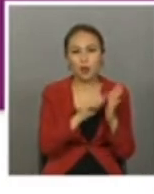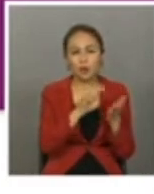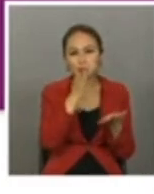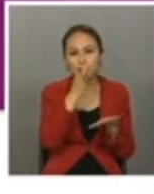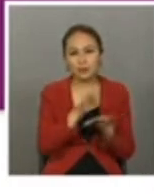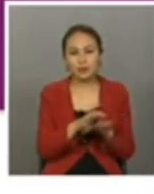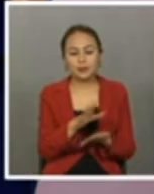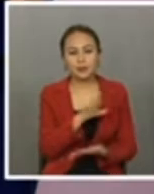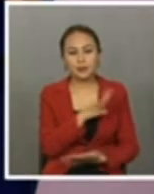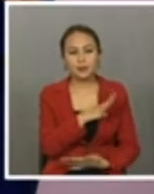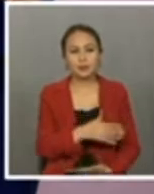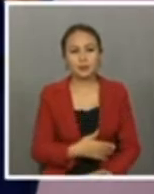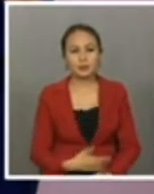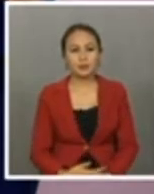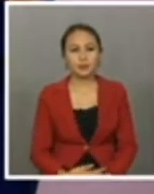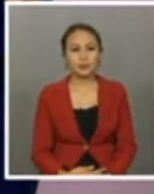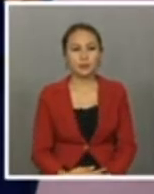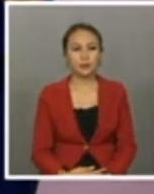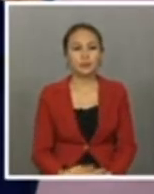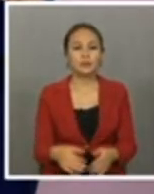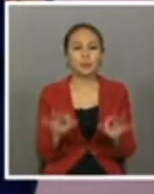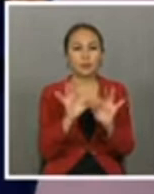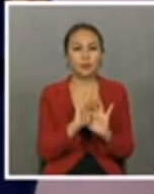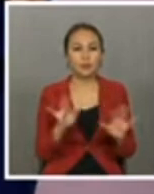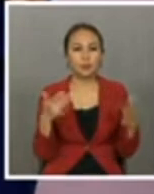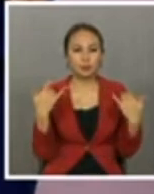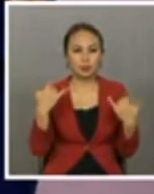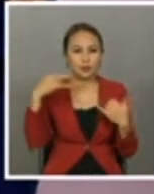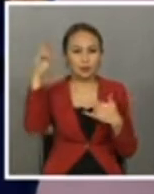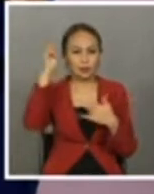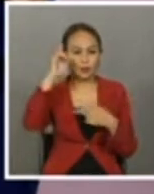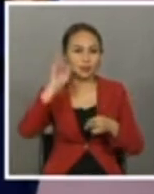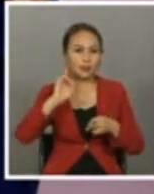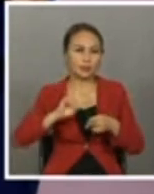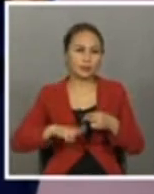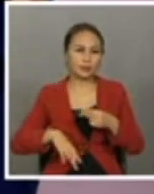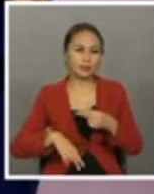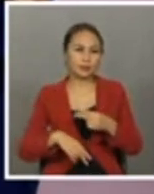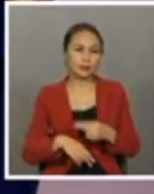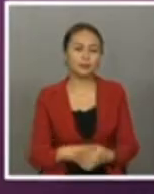бердіңдер. Бәрекелді балалар, бүгінгі сабағымыз аяқталды. Сау болыңдар.